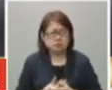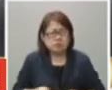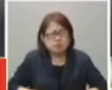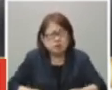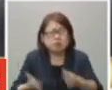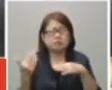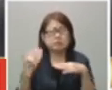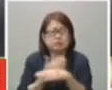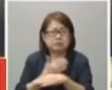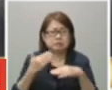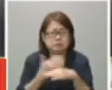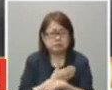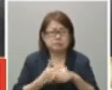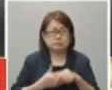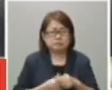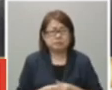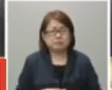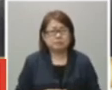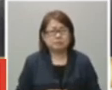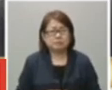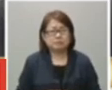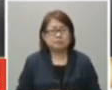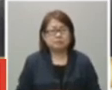ก็อยู่บนพื้นถนนนะครับ